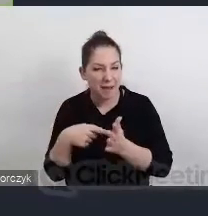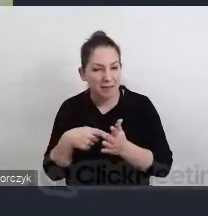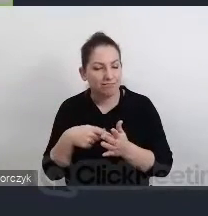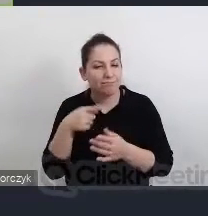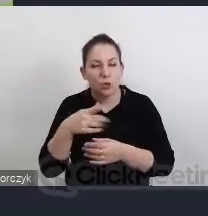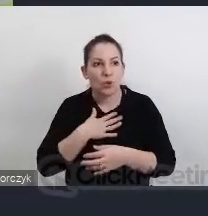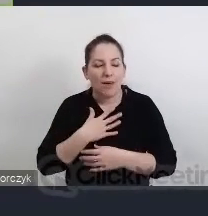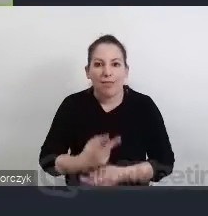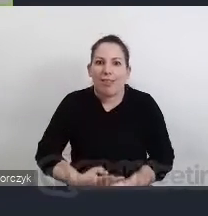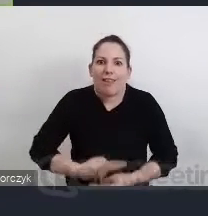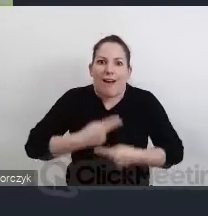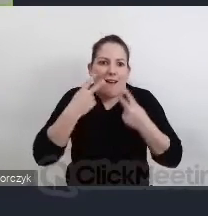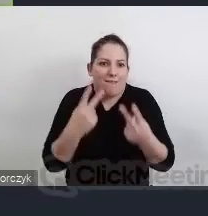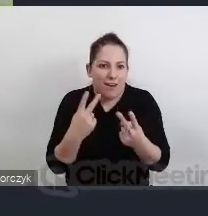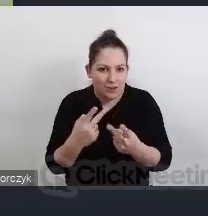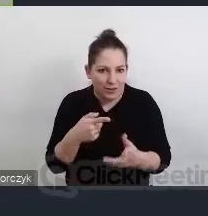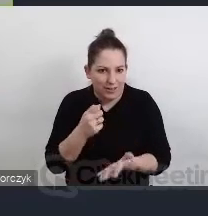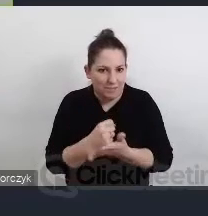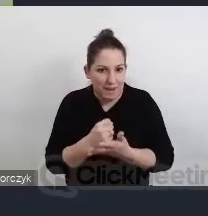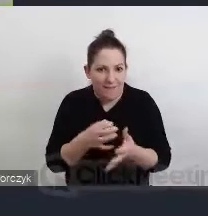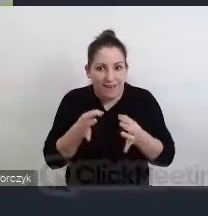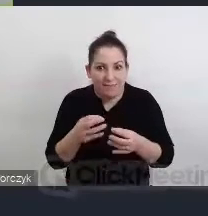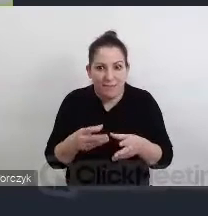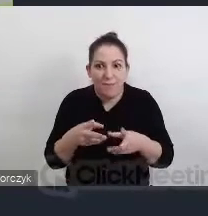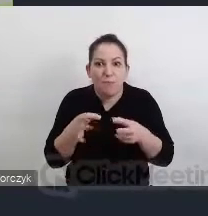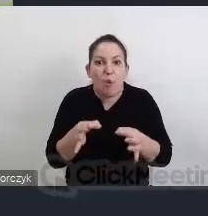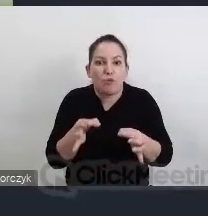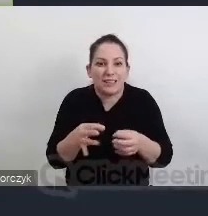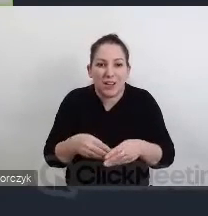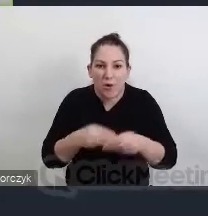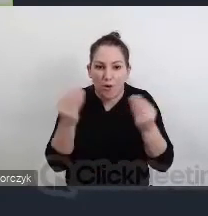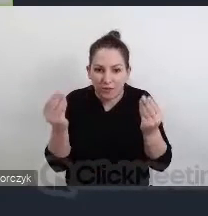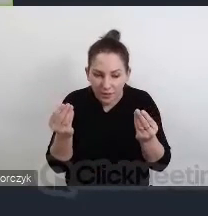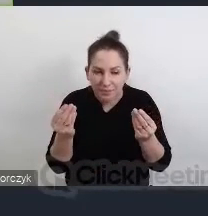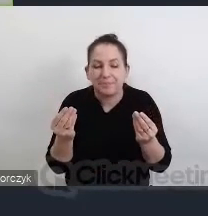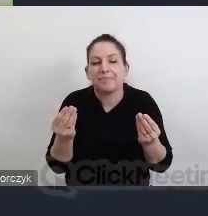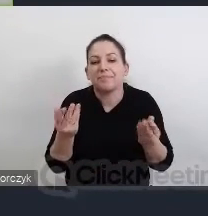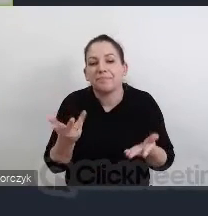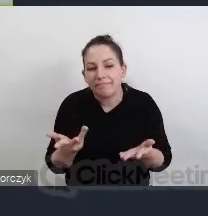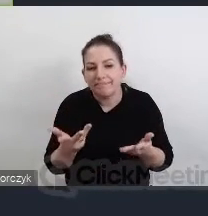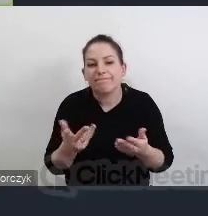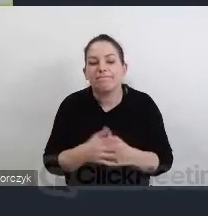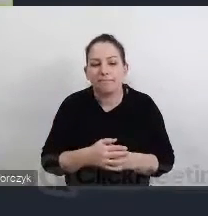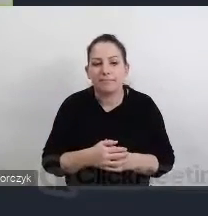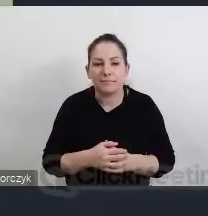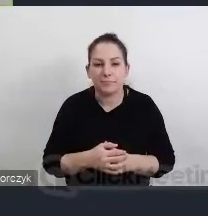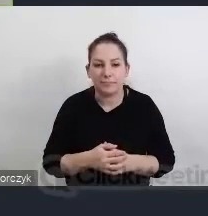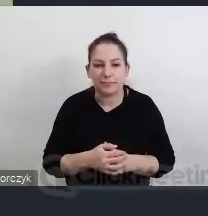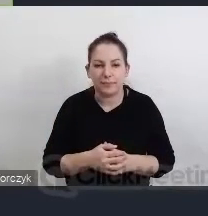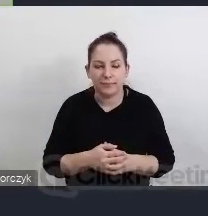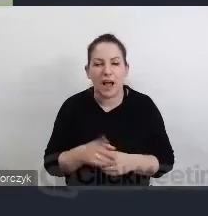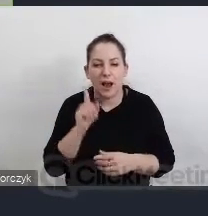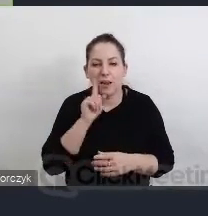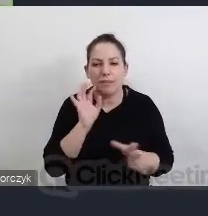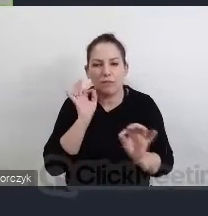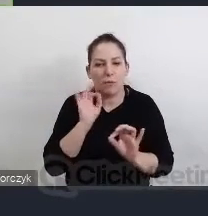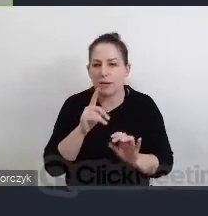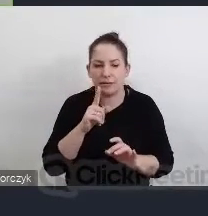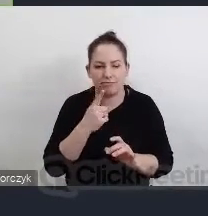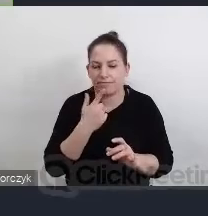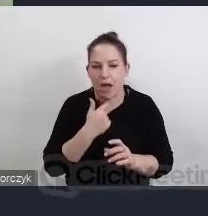z najważniejszych aspektów współczesnego rozwoju, a jakby danych rzeczywiście jest sporo mniej, ale